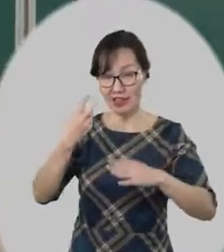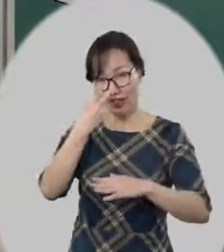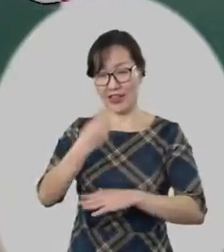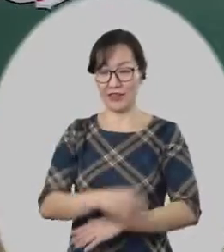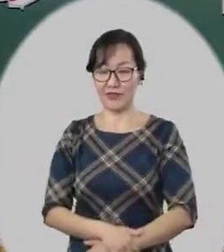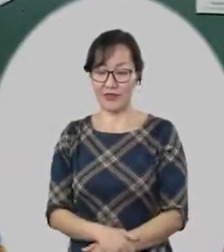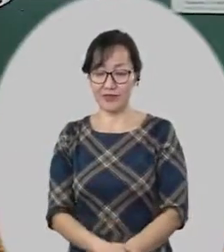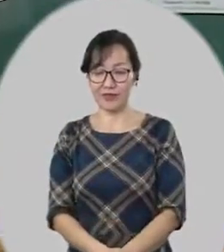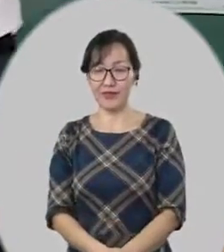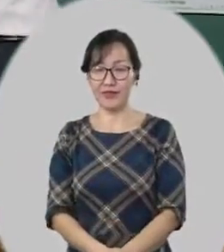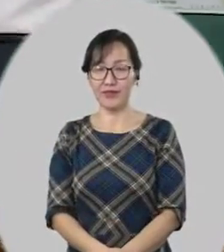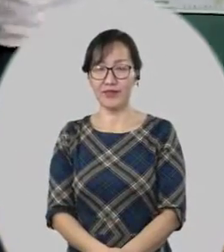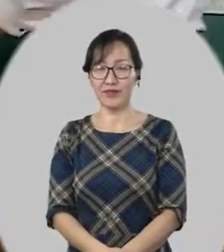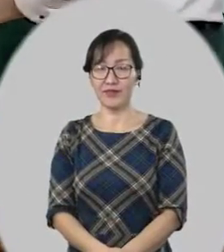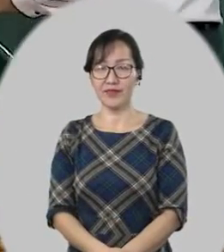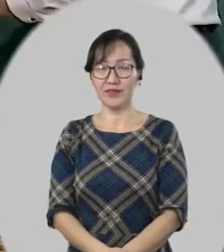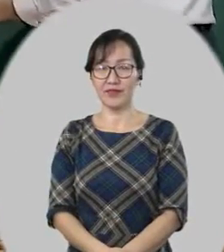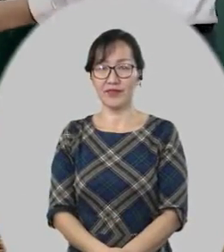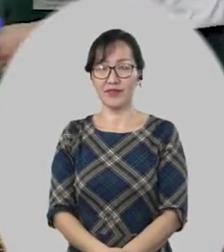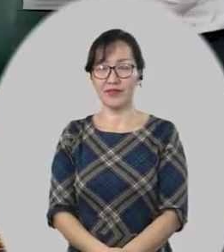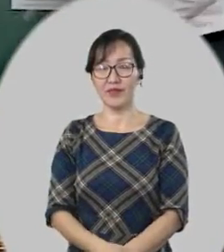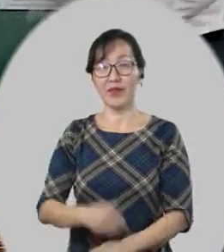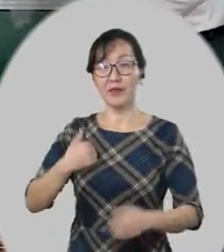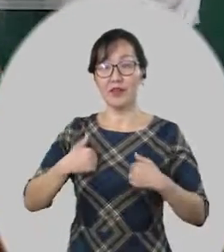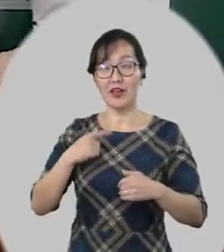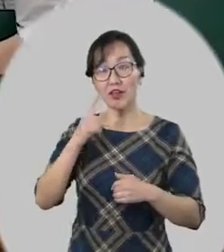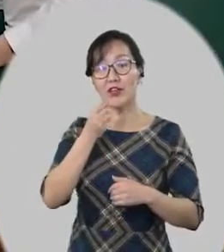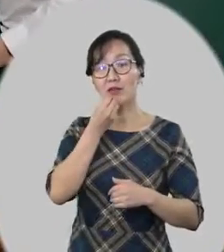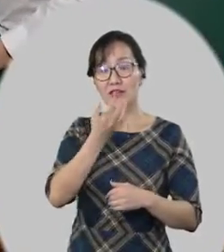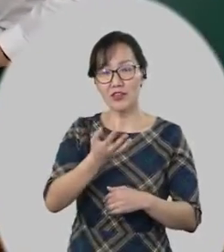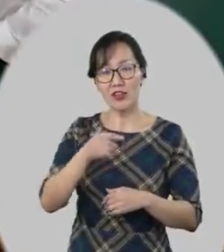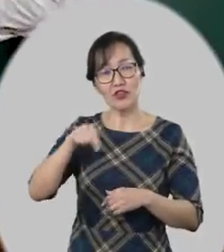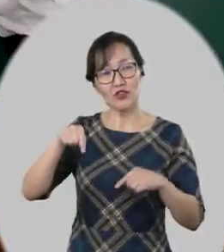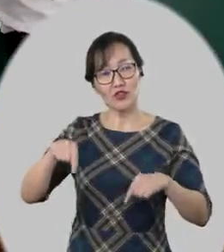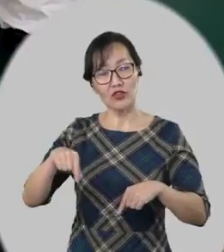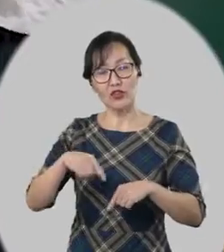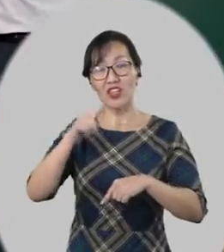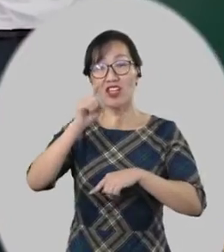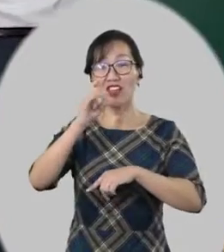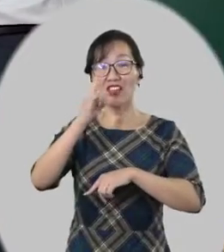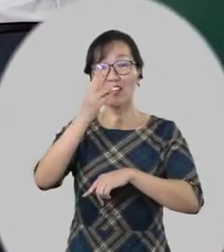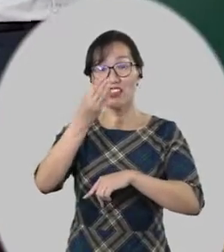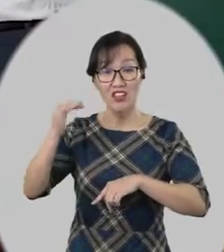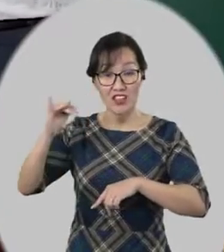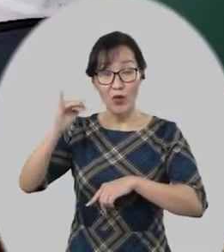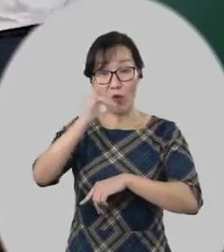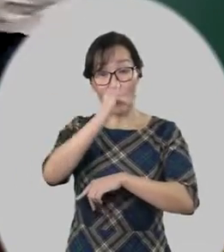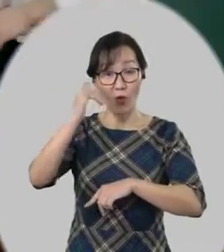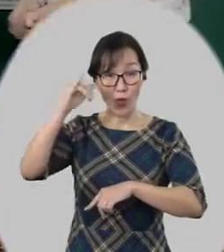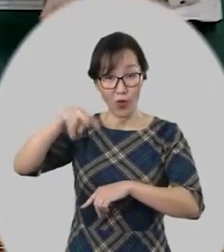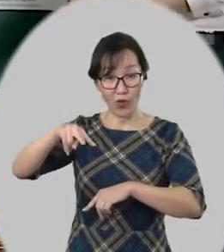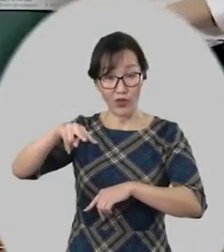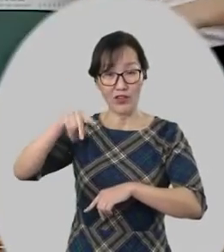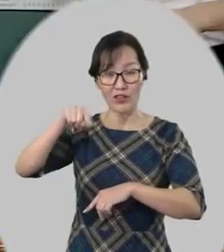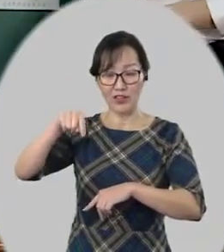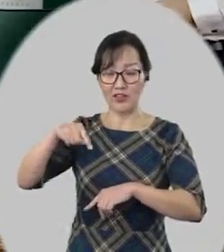одоо арах юм аа. За, багш нь тэгвэл өнөөдөр хинтийн уулан дээр жишээ авч